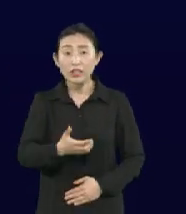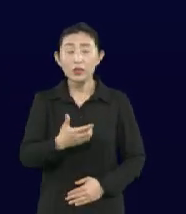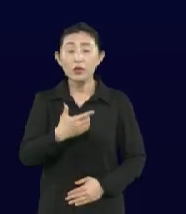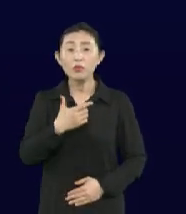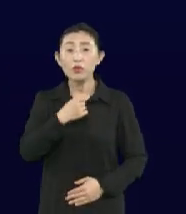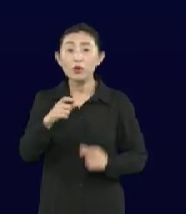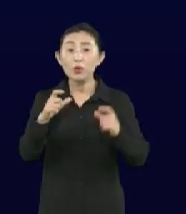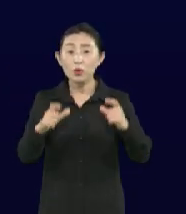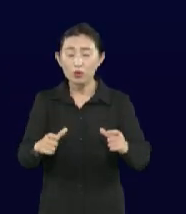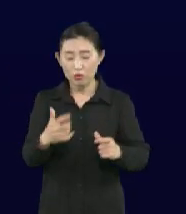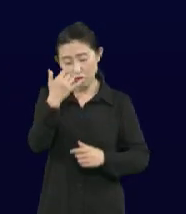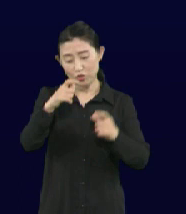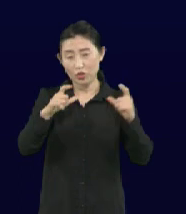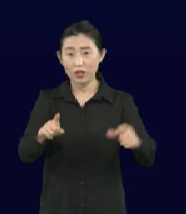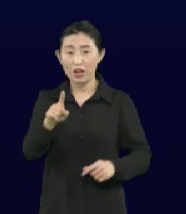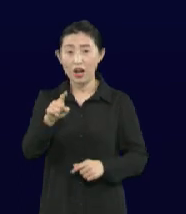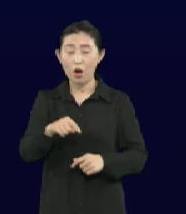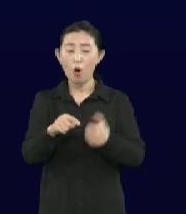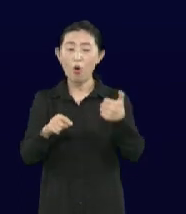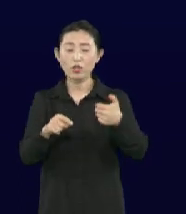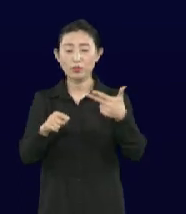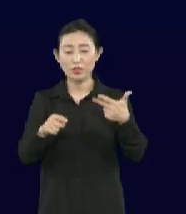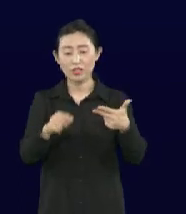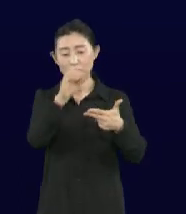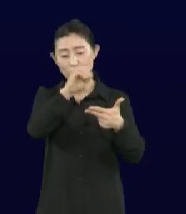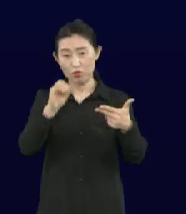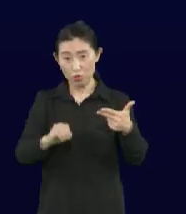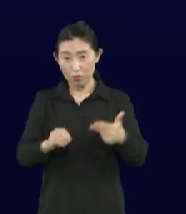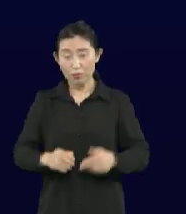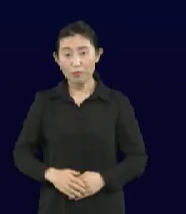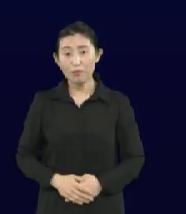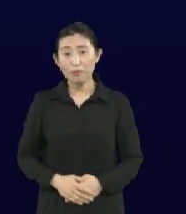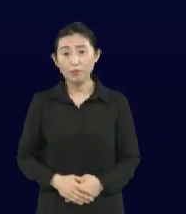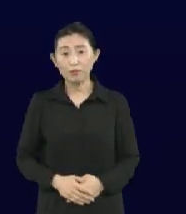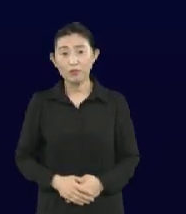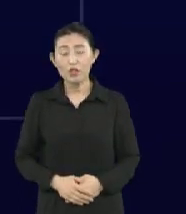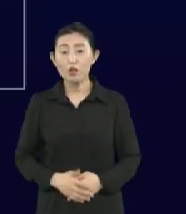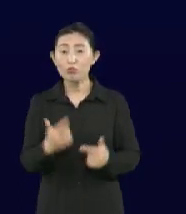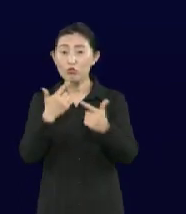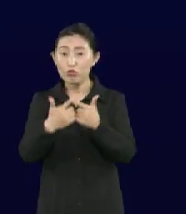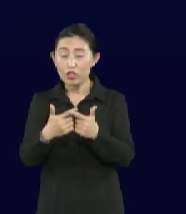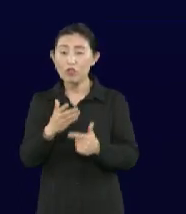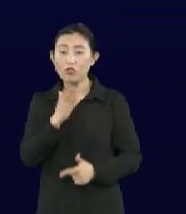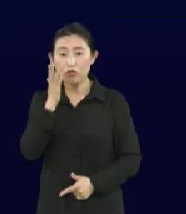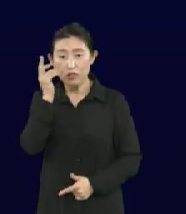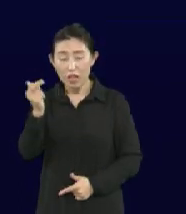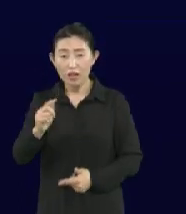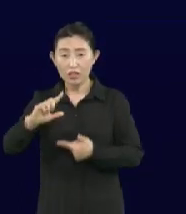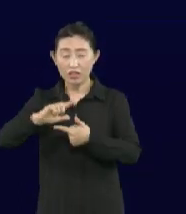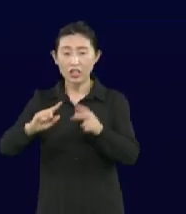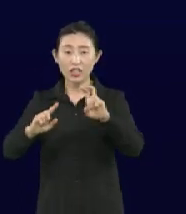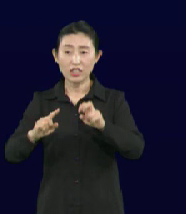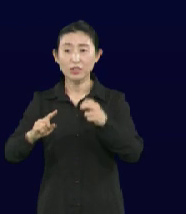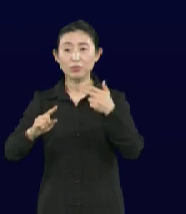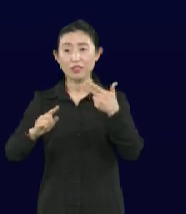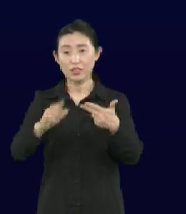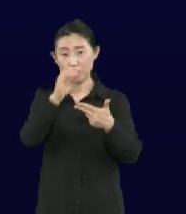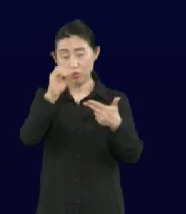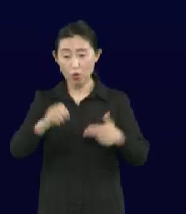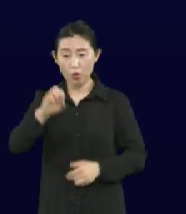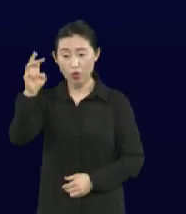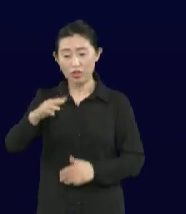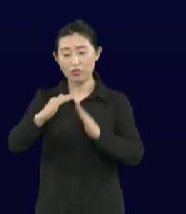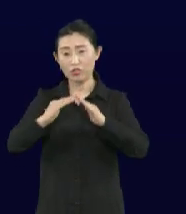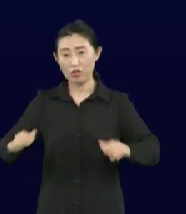희망 권역으로는 충청권이 전체의 57.9%를 차지했는데 부산, 울산, 경남 27.3%,